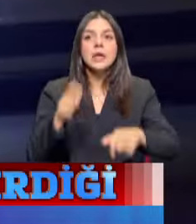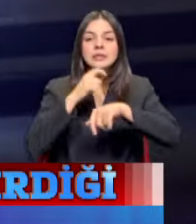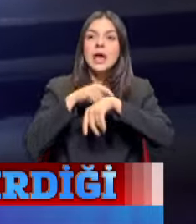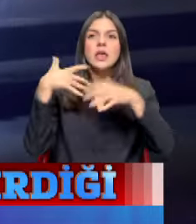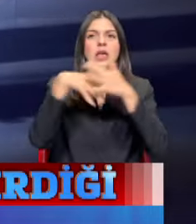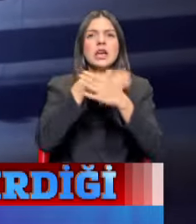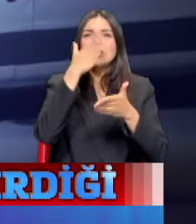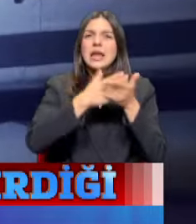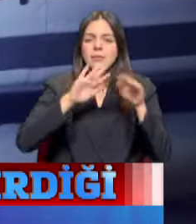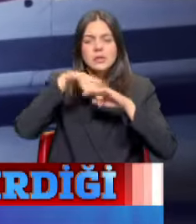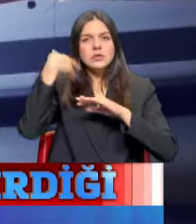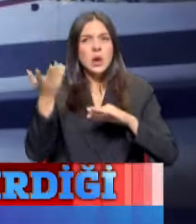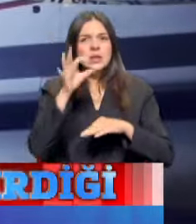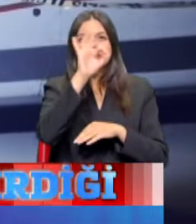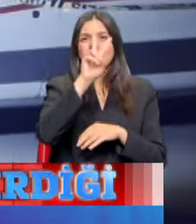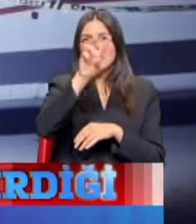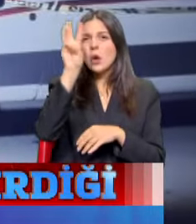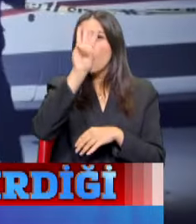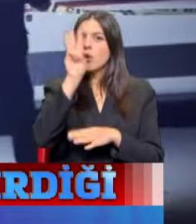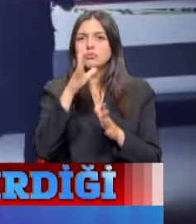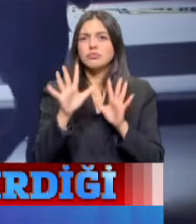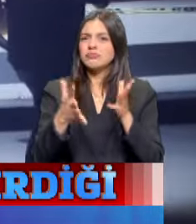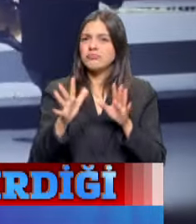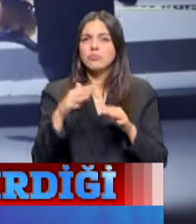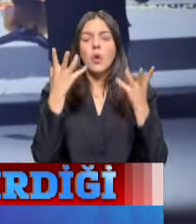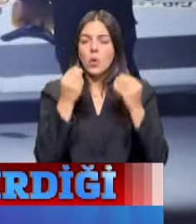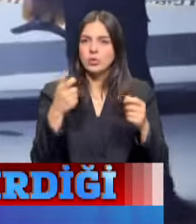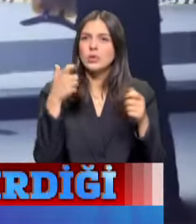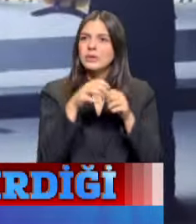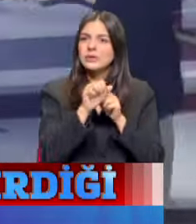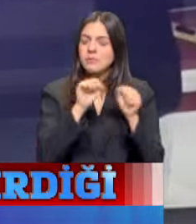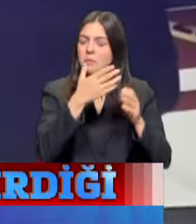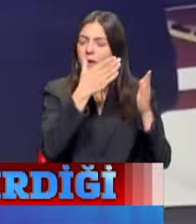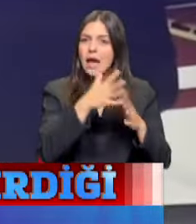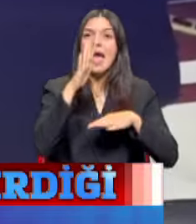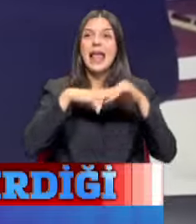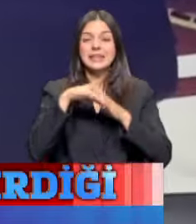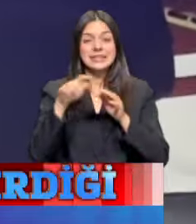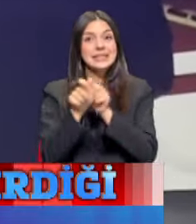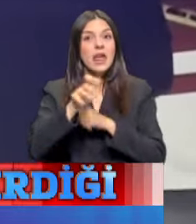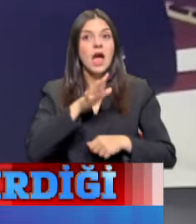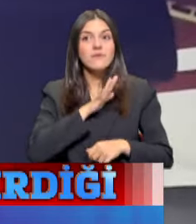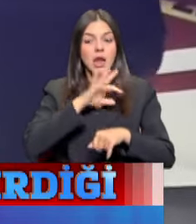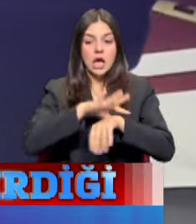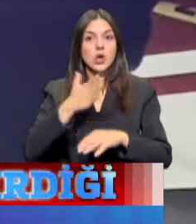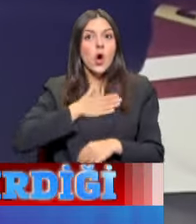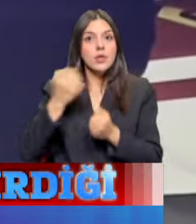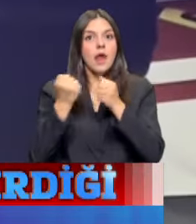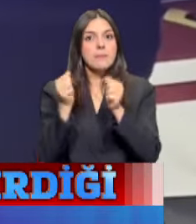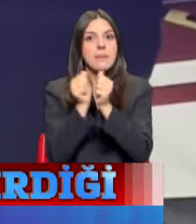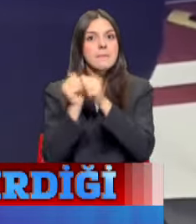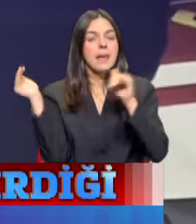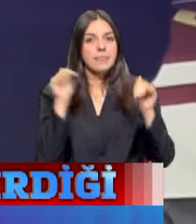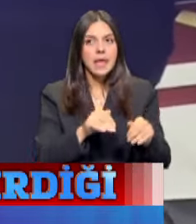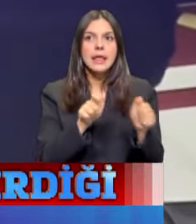Saatler gece yarısını geçtikten sonra 02:30 sularında gerçekleşti saldırı. Eli silahlı eşkıyalar hastane önüne arabayla geldi.